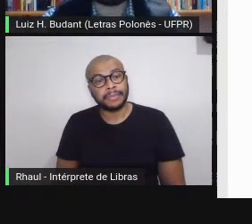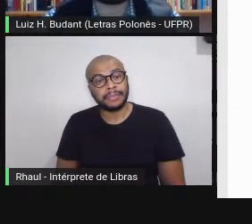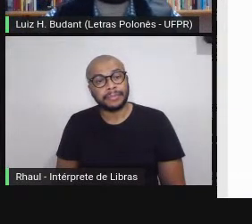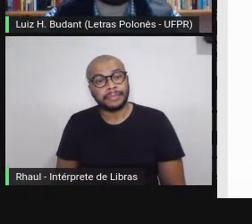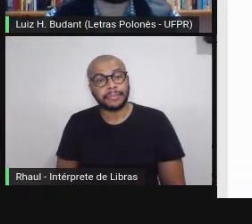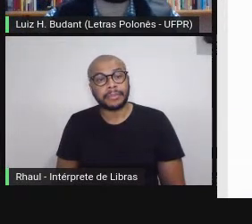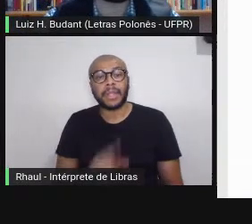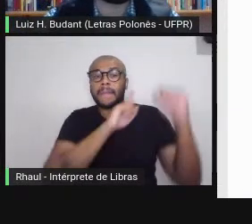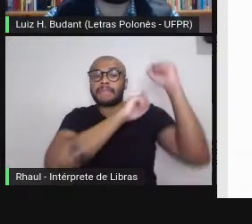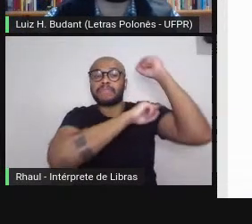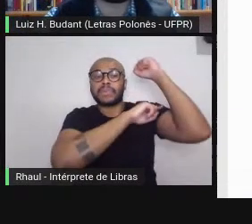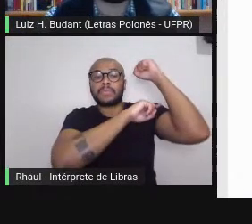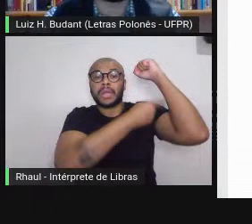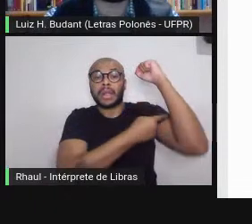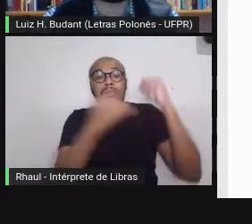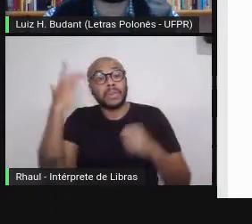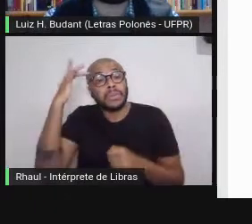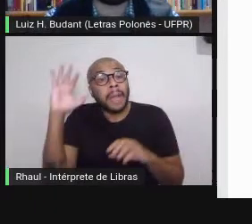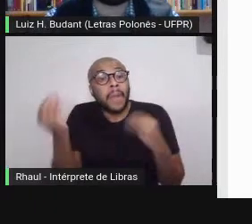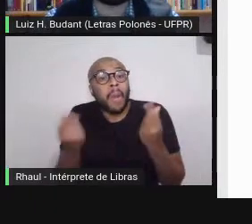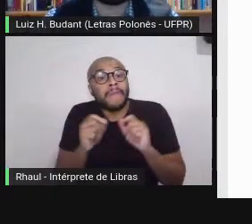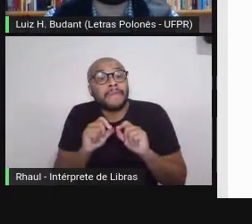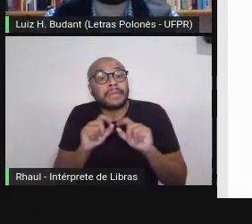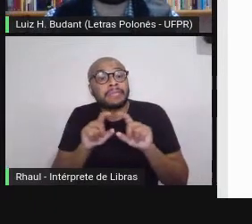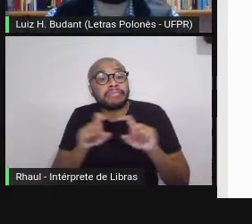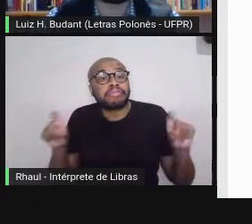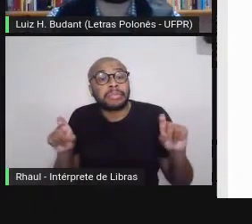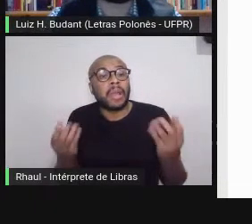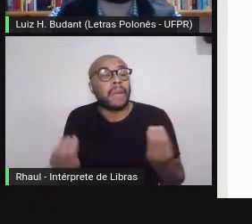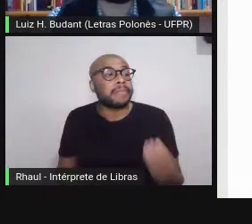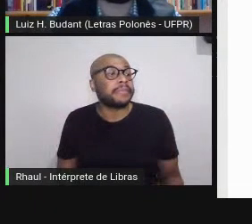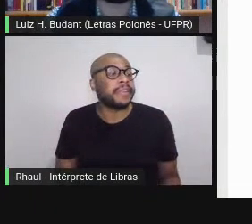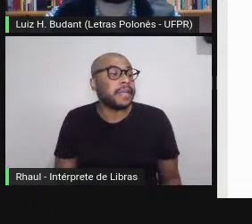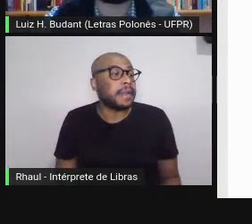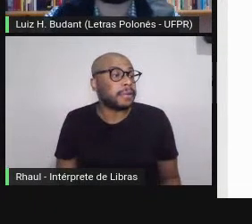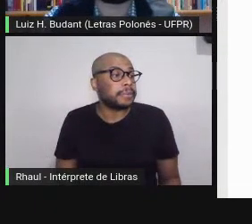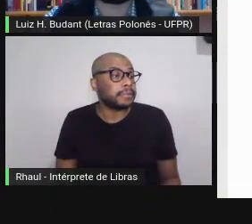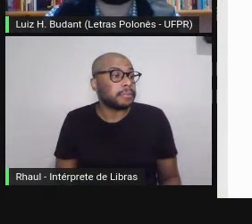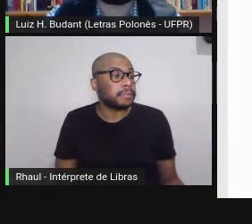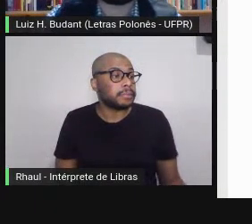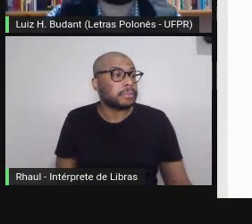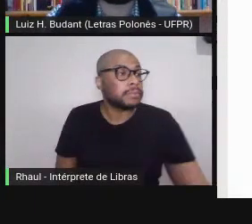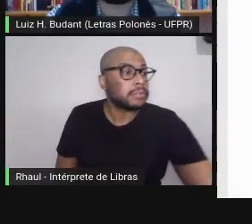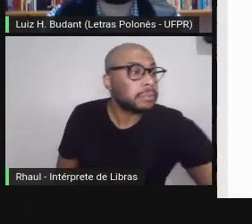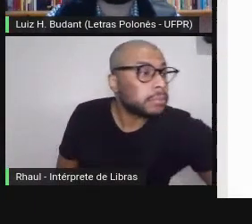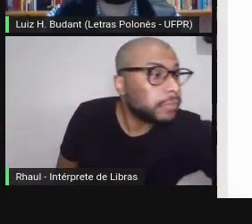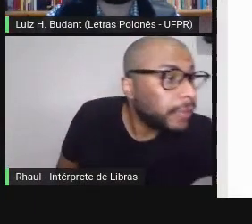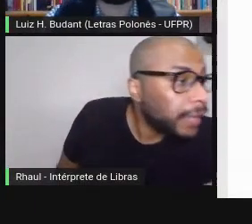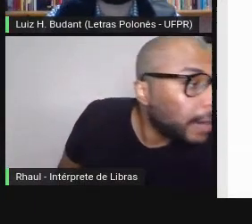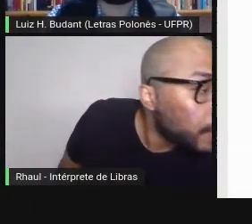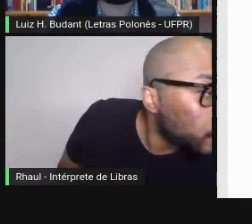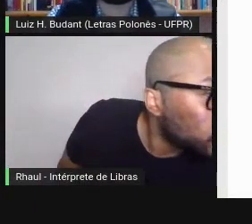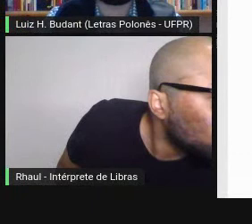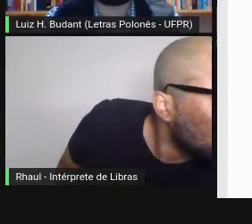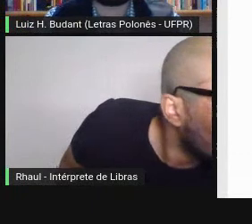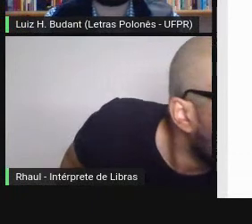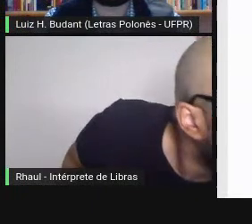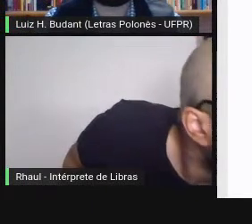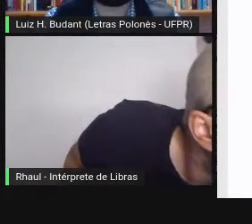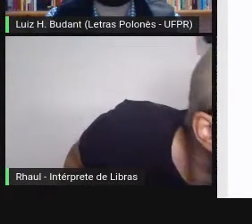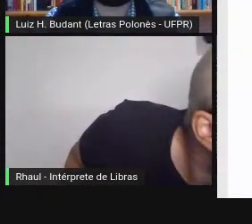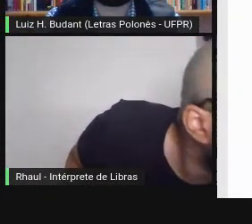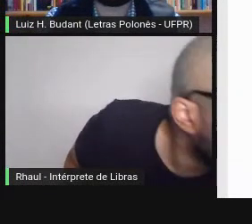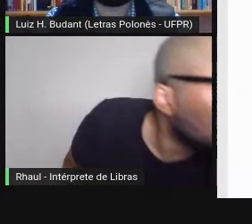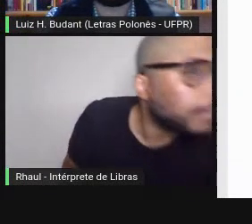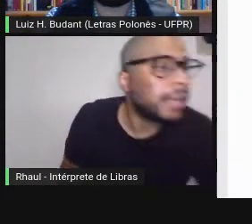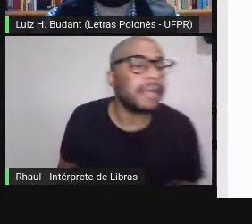I os poloneses não sabem como declinar esse sobrenome. Tak jest. Inne męskie nazwiska na i,